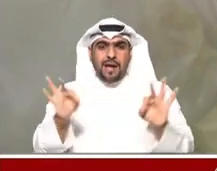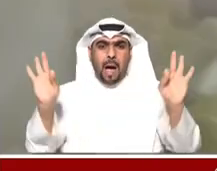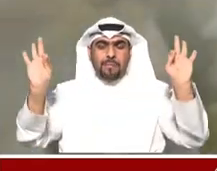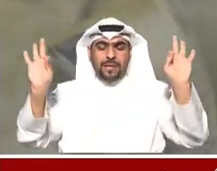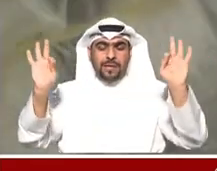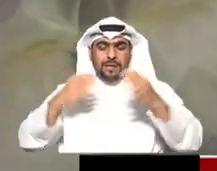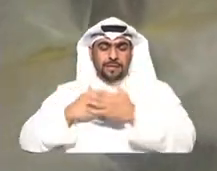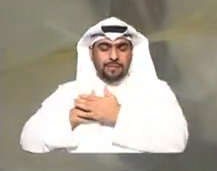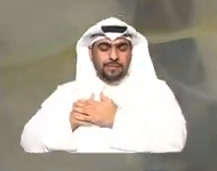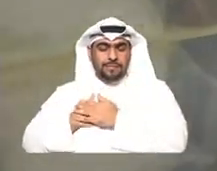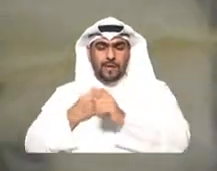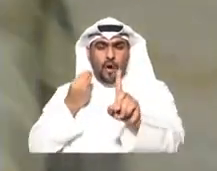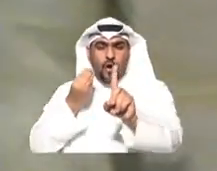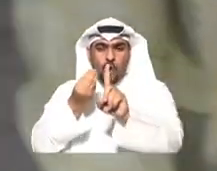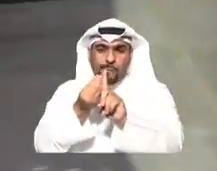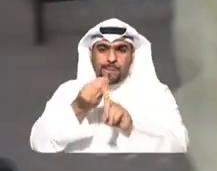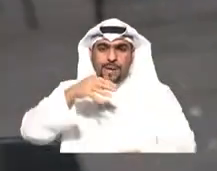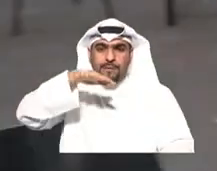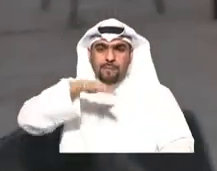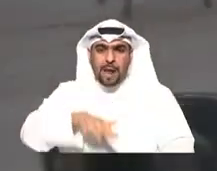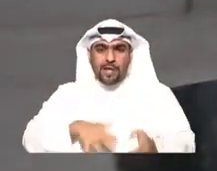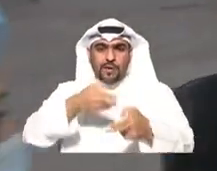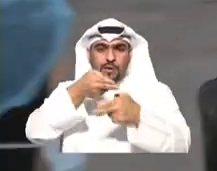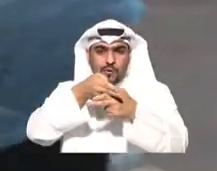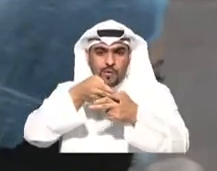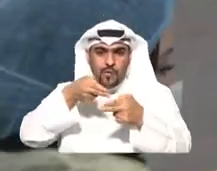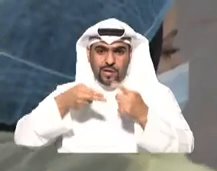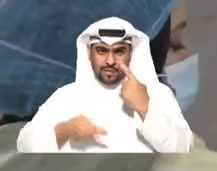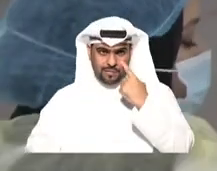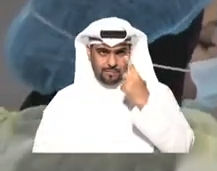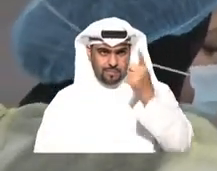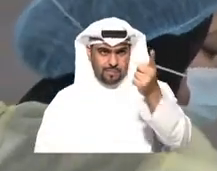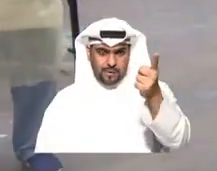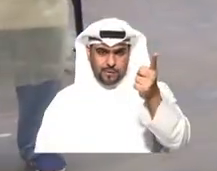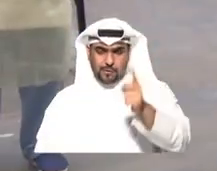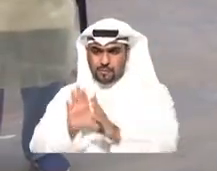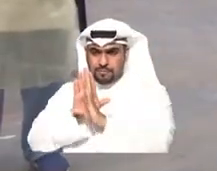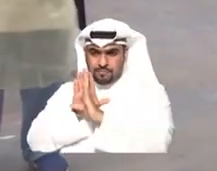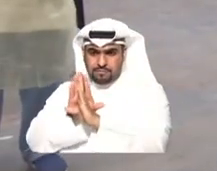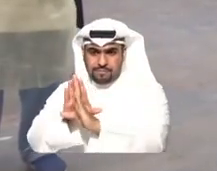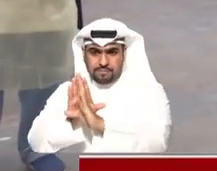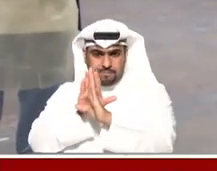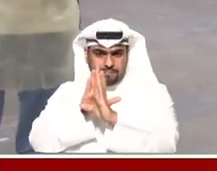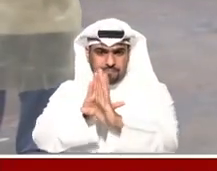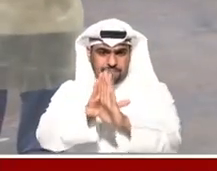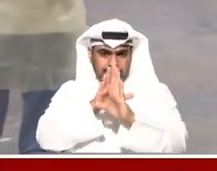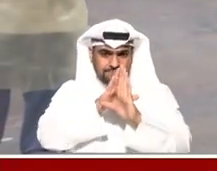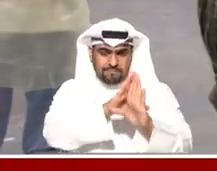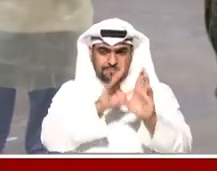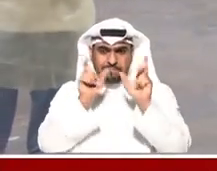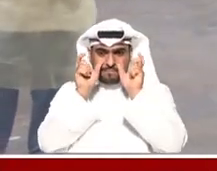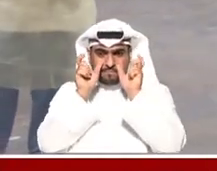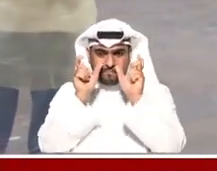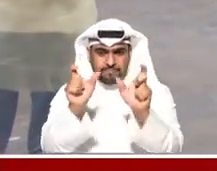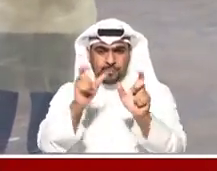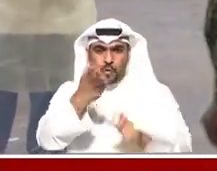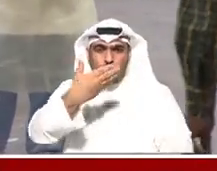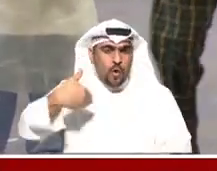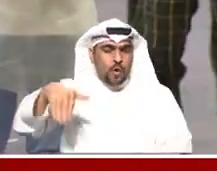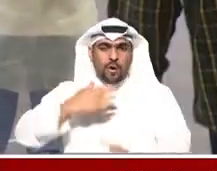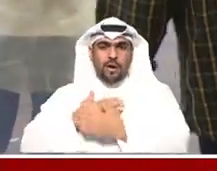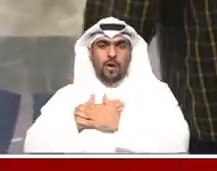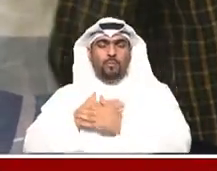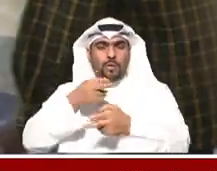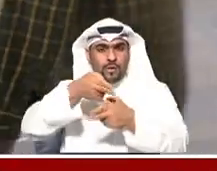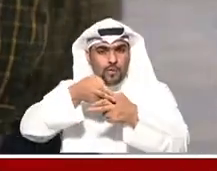الكويتيين العاملين في الحقل الطبي في مشهد يؤكد حب هذه الفئة وإخلاصها لهذه